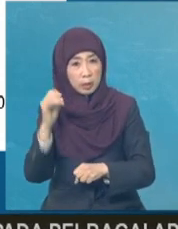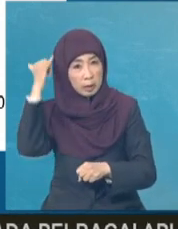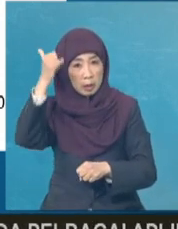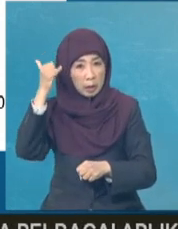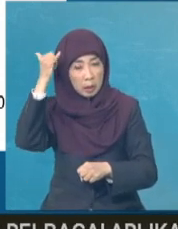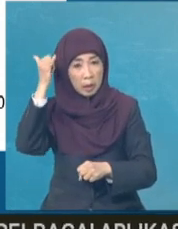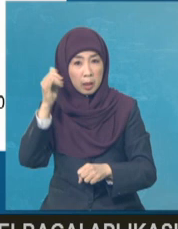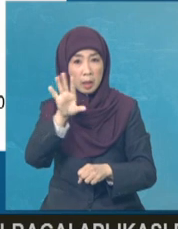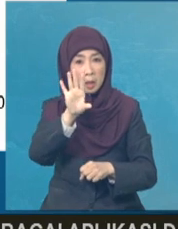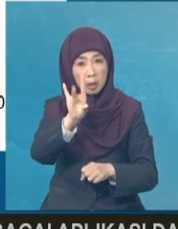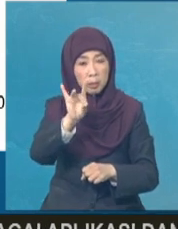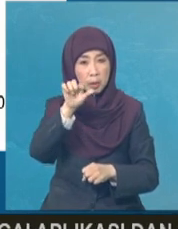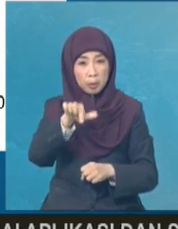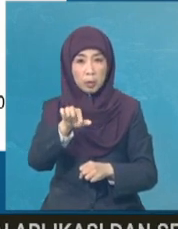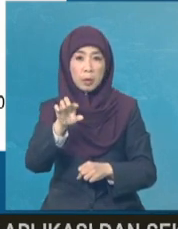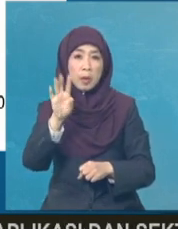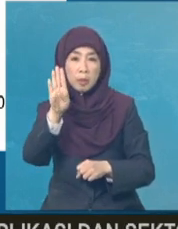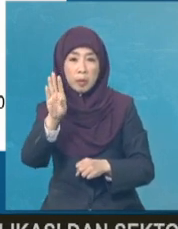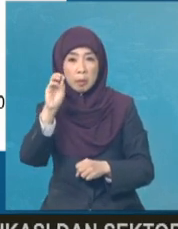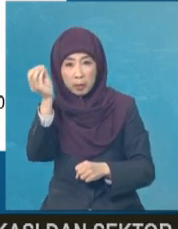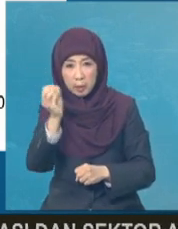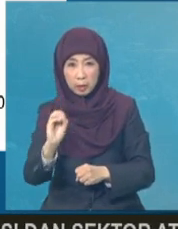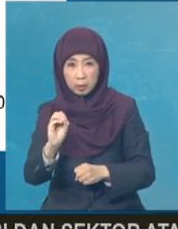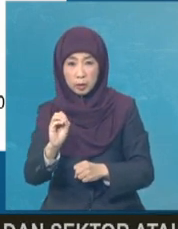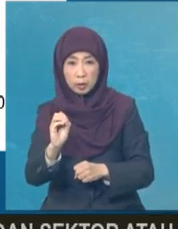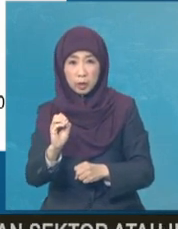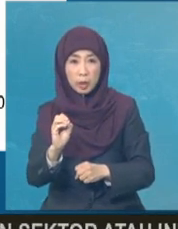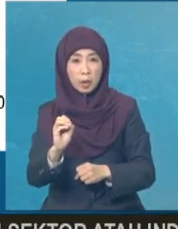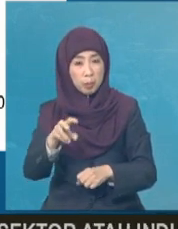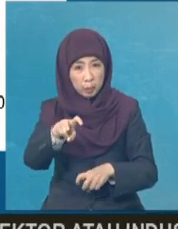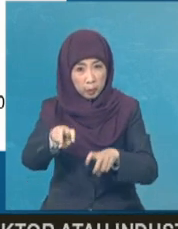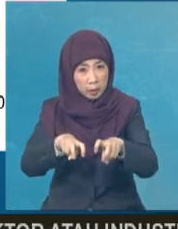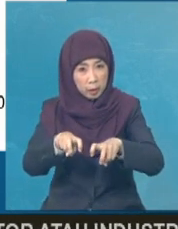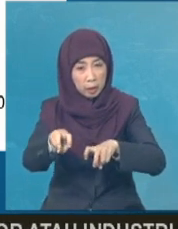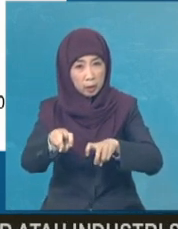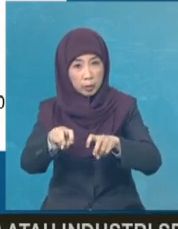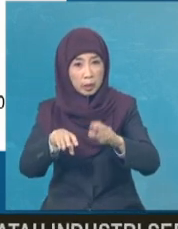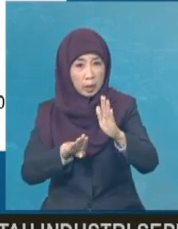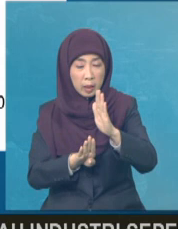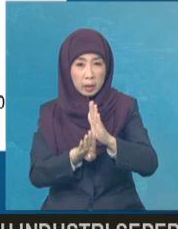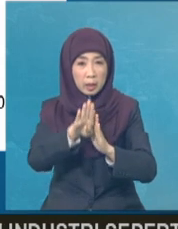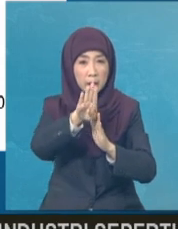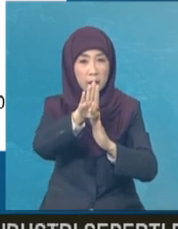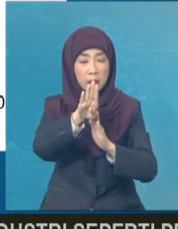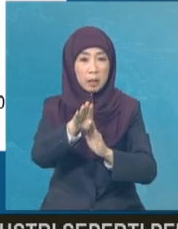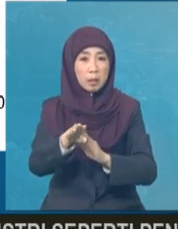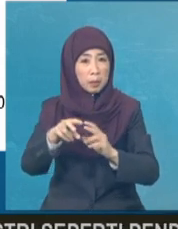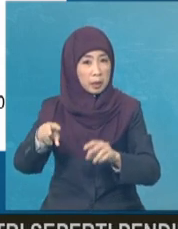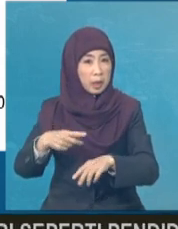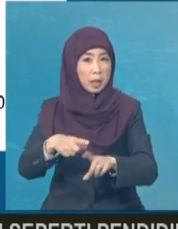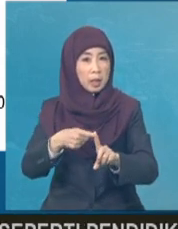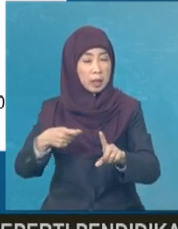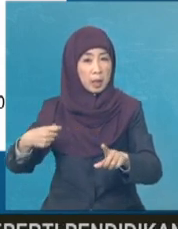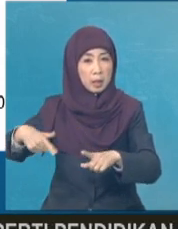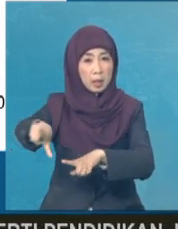Saudi 80-an 400 mengikut mod pengangkutan peratus yang tertinggi adalah mod pengangkutan laut